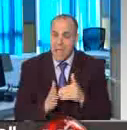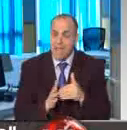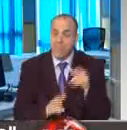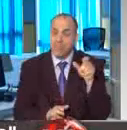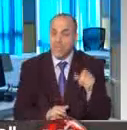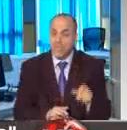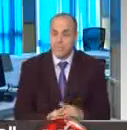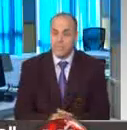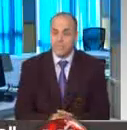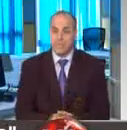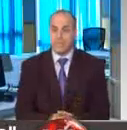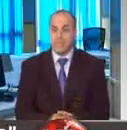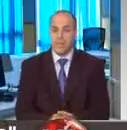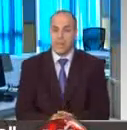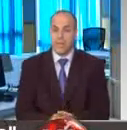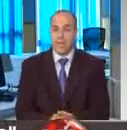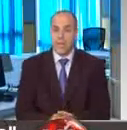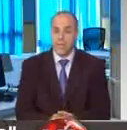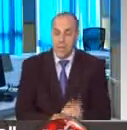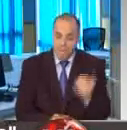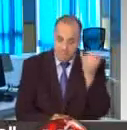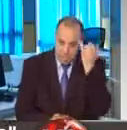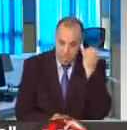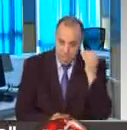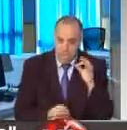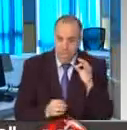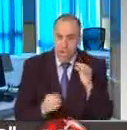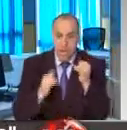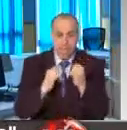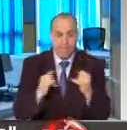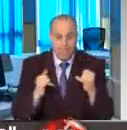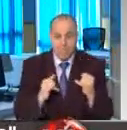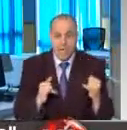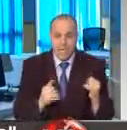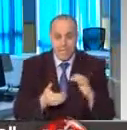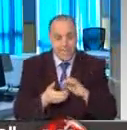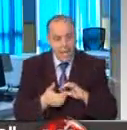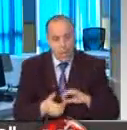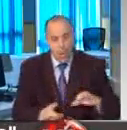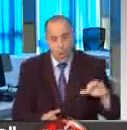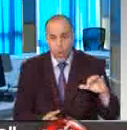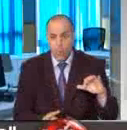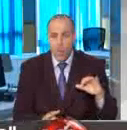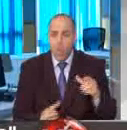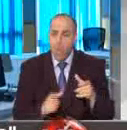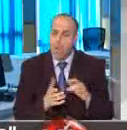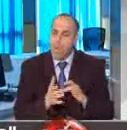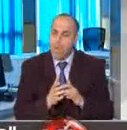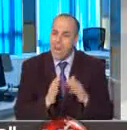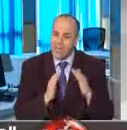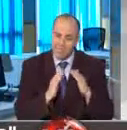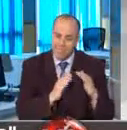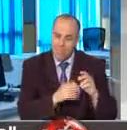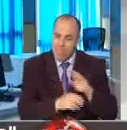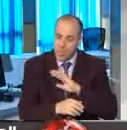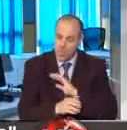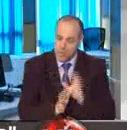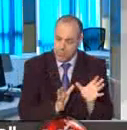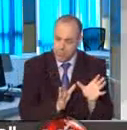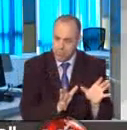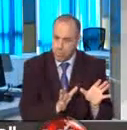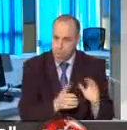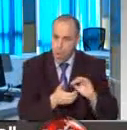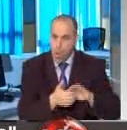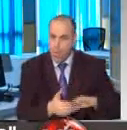لاجئ. ويشمل المقترح إقامة مراكز تابعة للاتحاد في كل بلد ليطلع بمسؤوليته تجاه كل